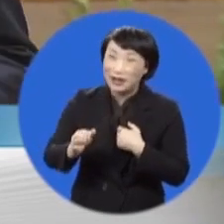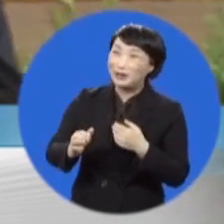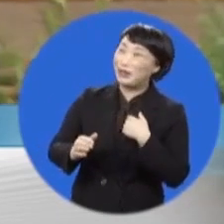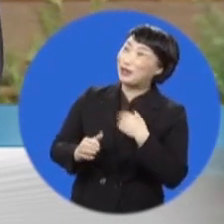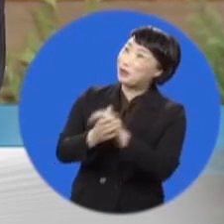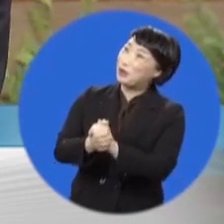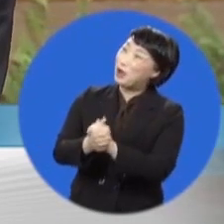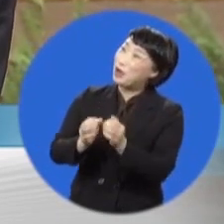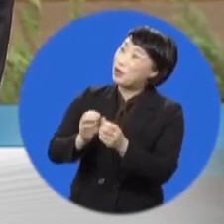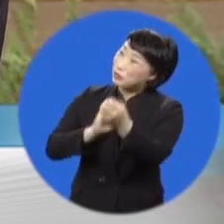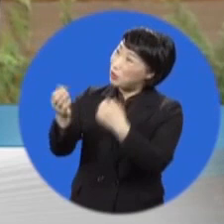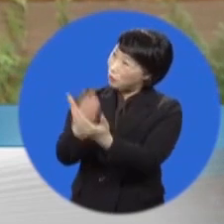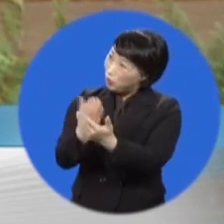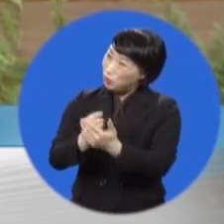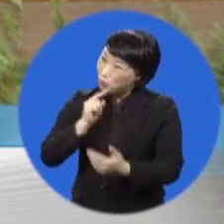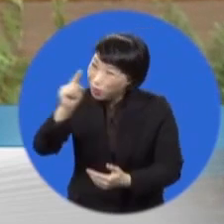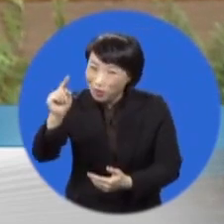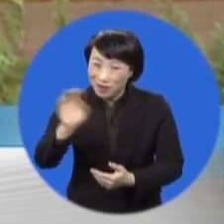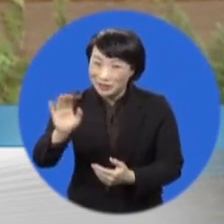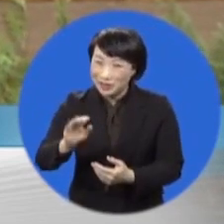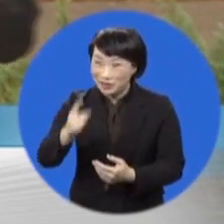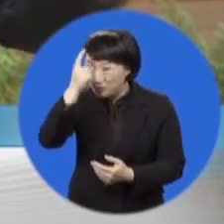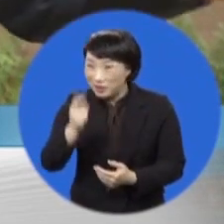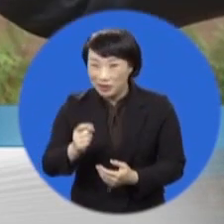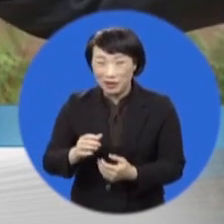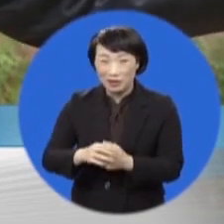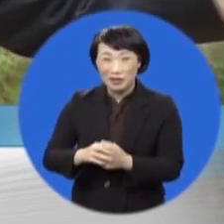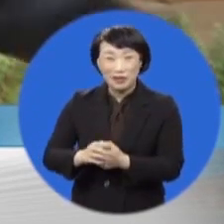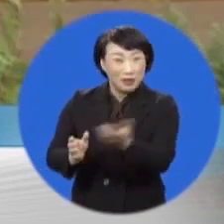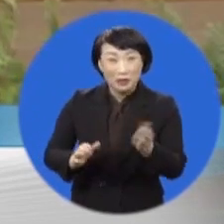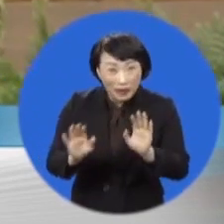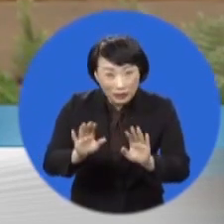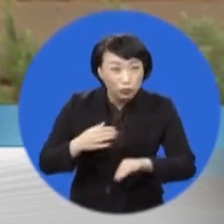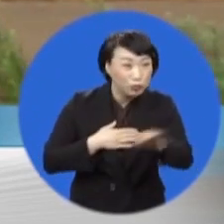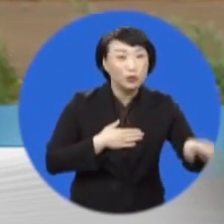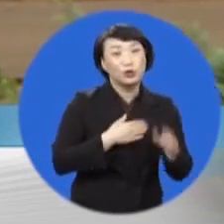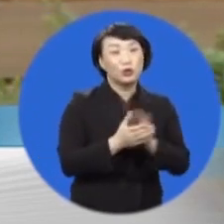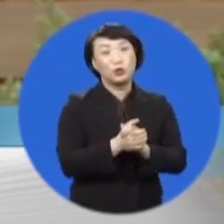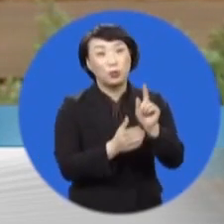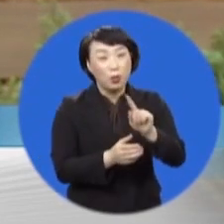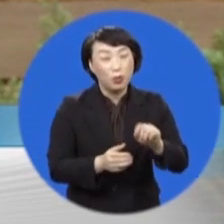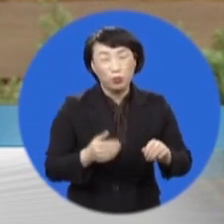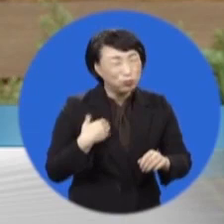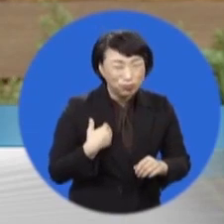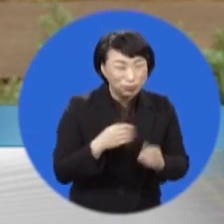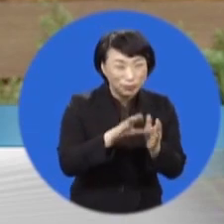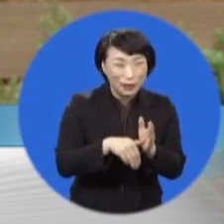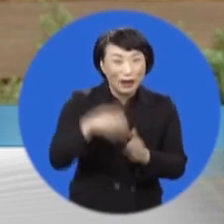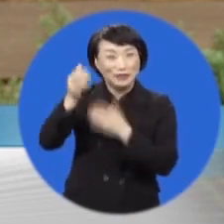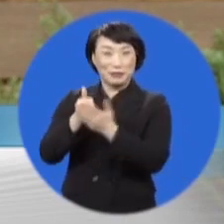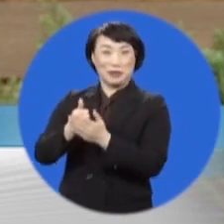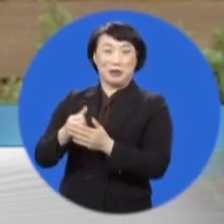됩니다 앱 쓰는것도 아니고 오랜 기도 먼 무엇인지 전현무 붉게 도와주겠다고